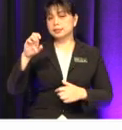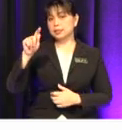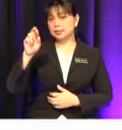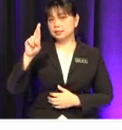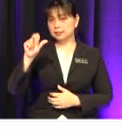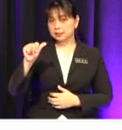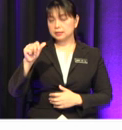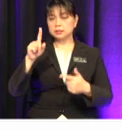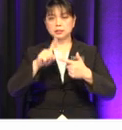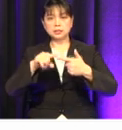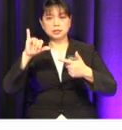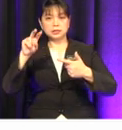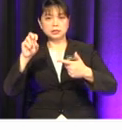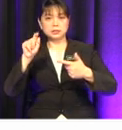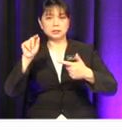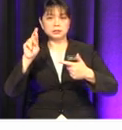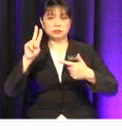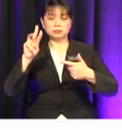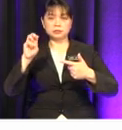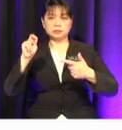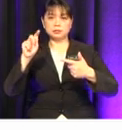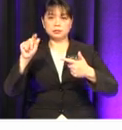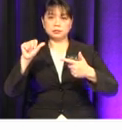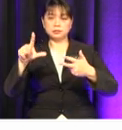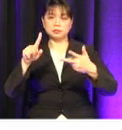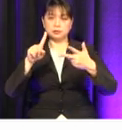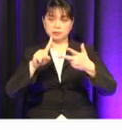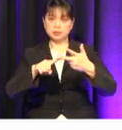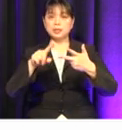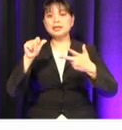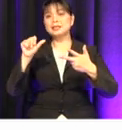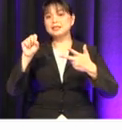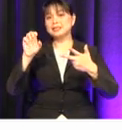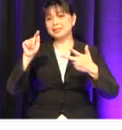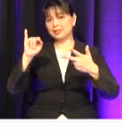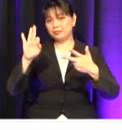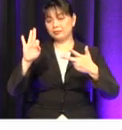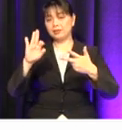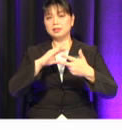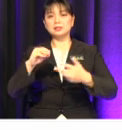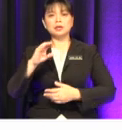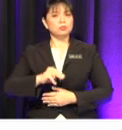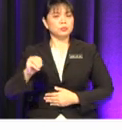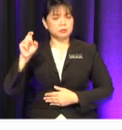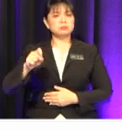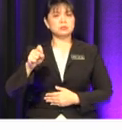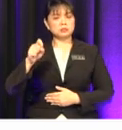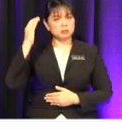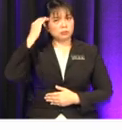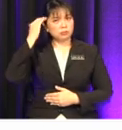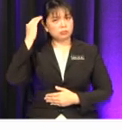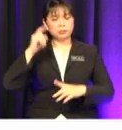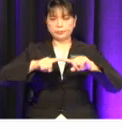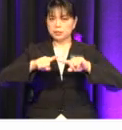instrumental dan keagresifan estetis Oke dan calon-calon juga perlu mengetahui